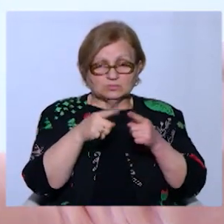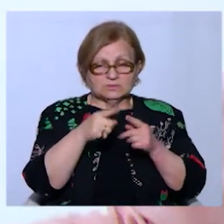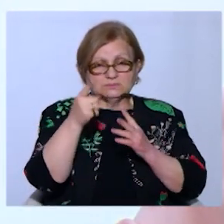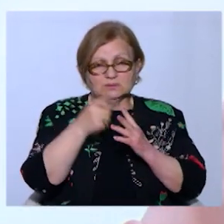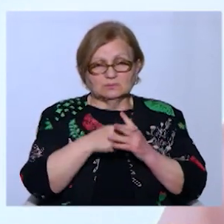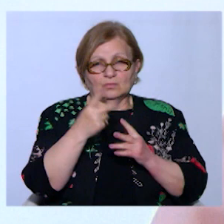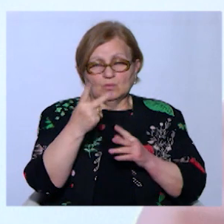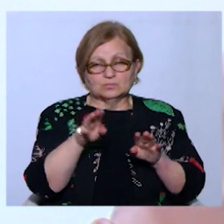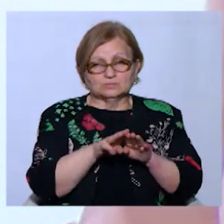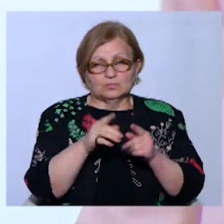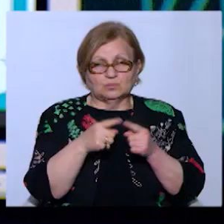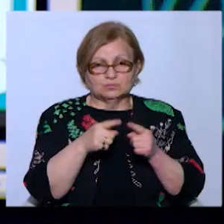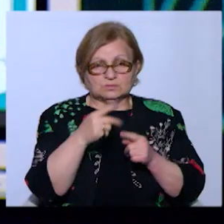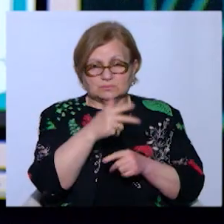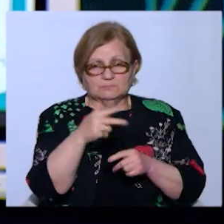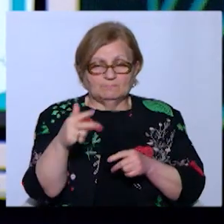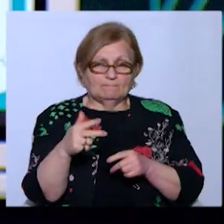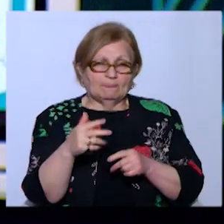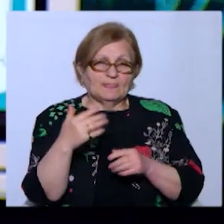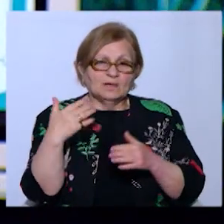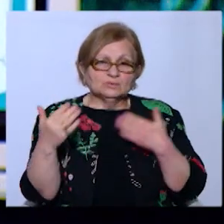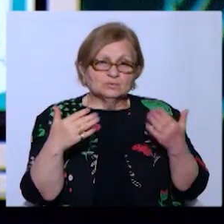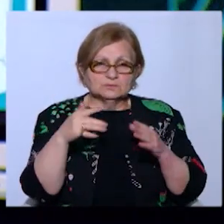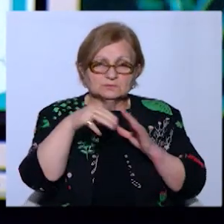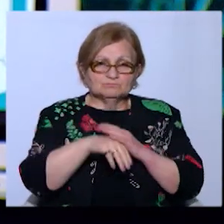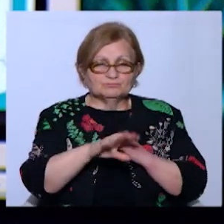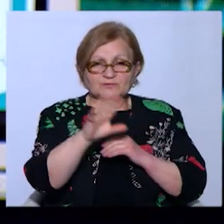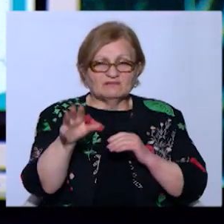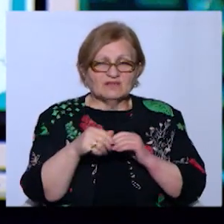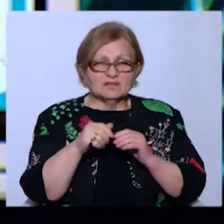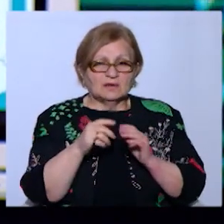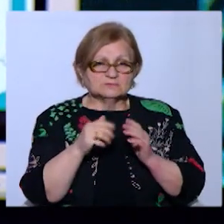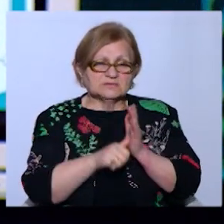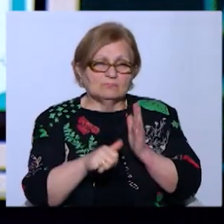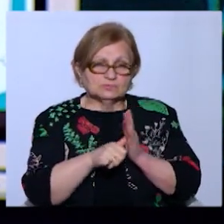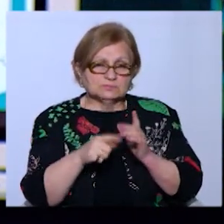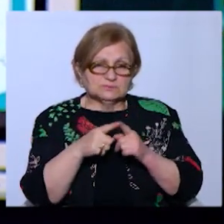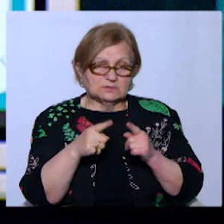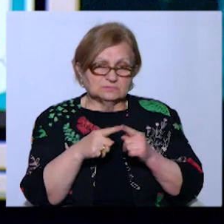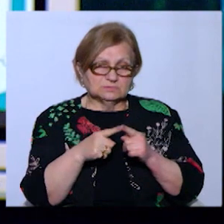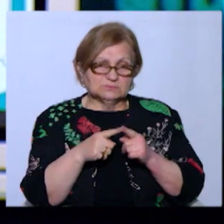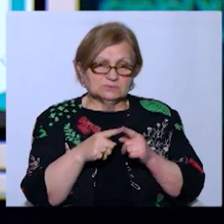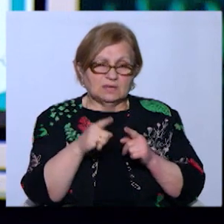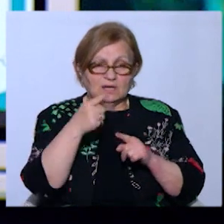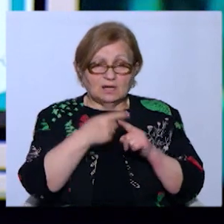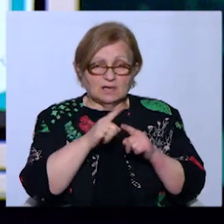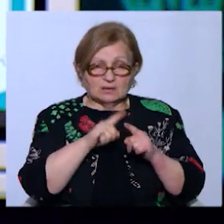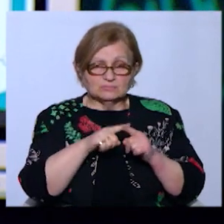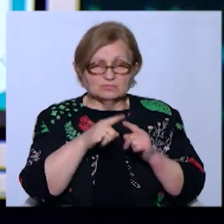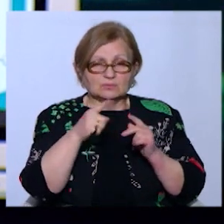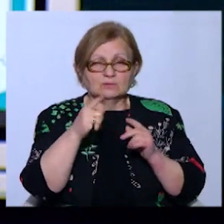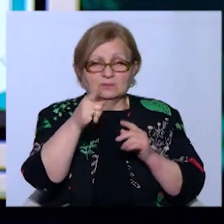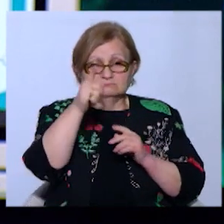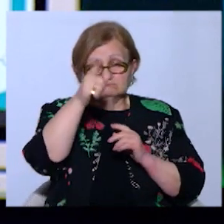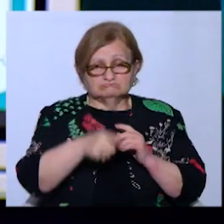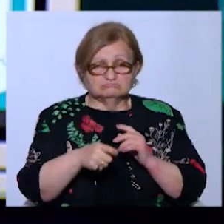ტოლ კუთხედ. ჩვენ ვიცით, რომ ტოლ გვერდა სამკუთხედში თითო კუთხე არის 60 გრადუსის ტოლი. შესაბამისად, კუთხები რომ